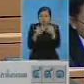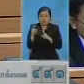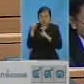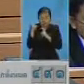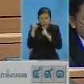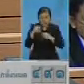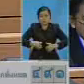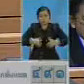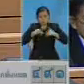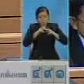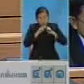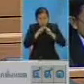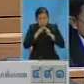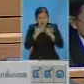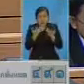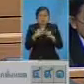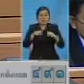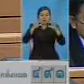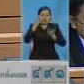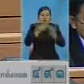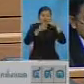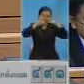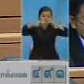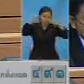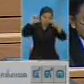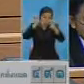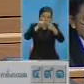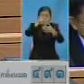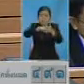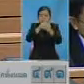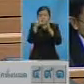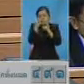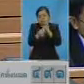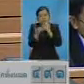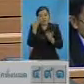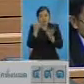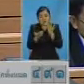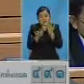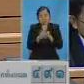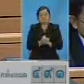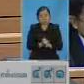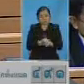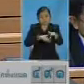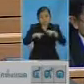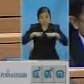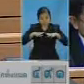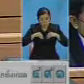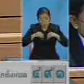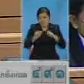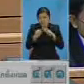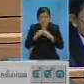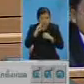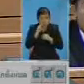ในชีวิตทรัพย์สินซึ่งเกิดจากนโยบายของรัฐบาลผิดพลาดขึ้นมาแล้วเนี่ยนะครับวันนี้ปัญหาประดังขึ้นมา